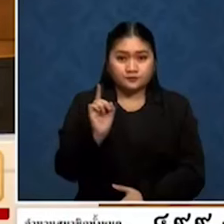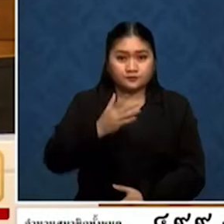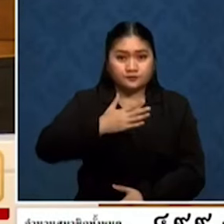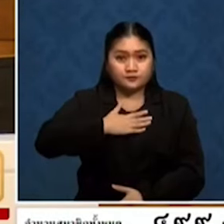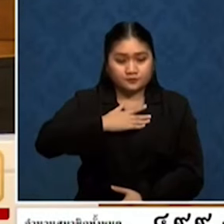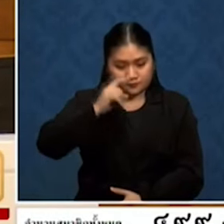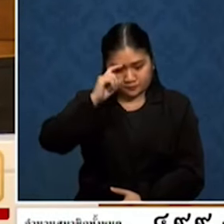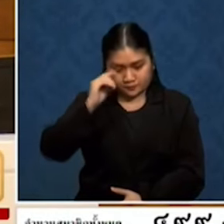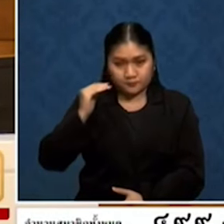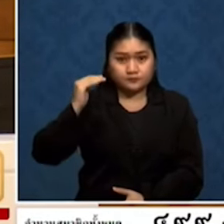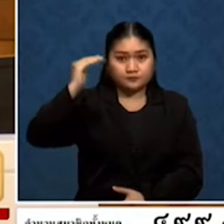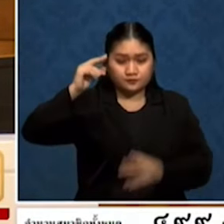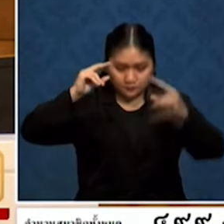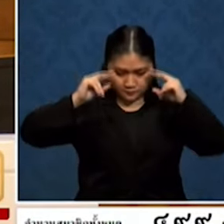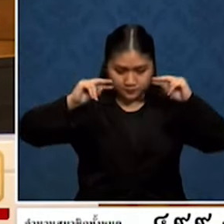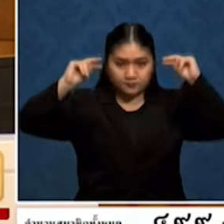ไล European terroristsคทลotrie